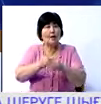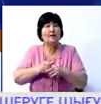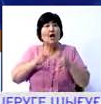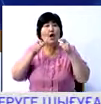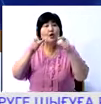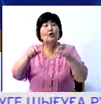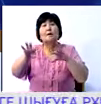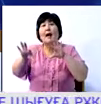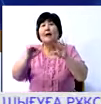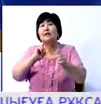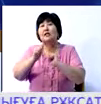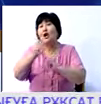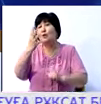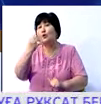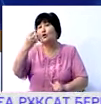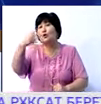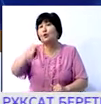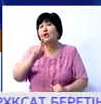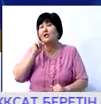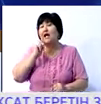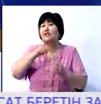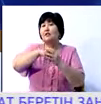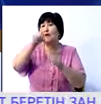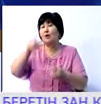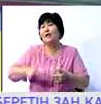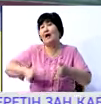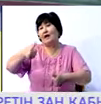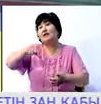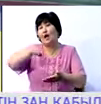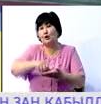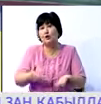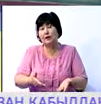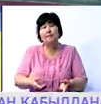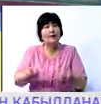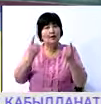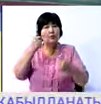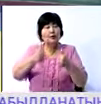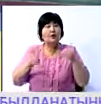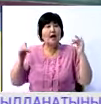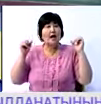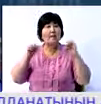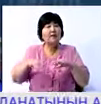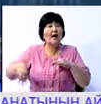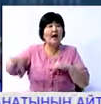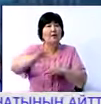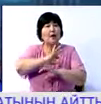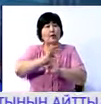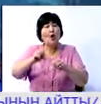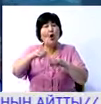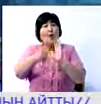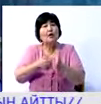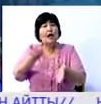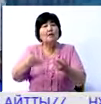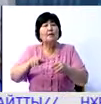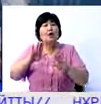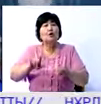беретін іріктеу жарысында 530 жас балуан айқасқа түсті. Дүбірлі додада бас қосқан әр аймақтың үздіктері 16 салмақ бойынша